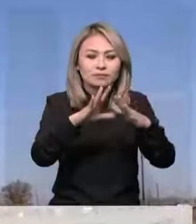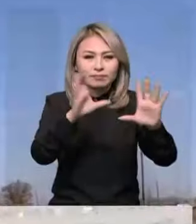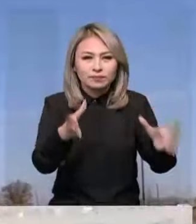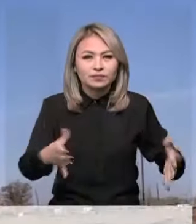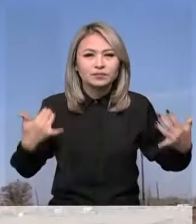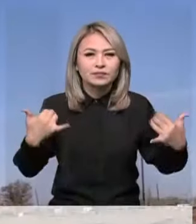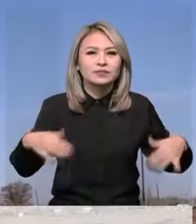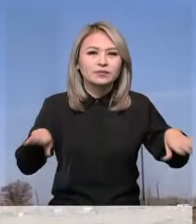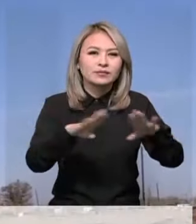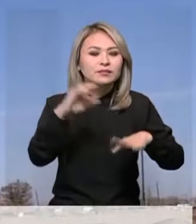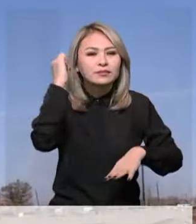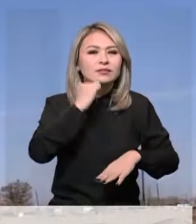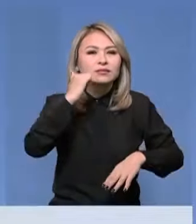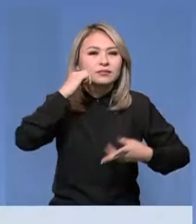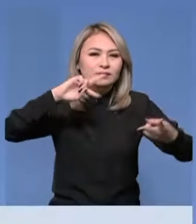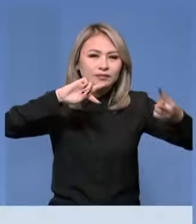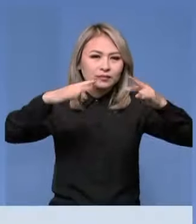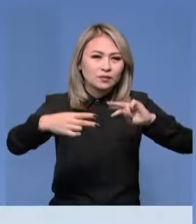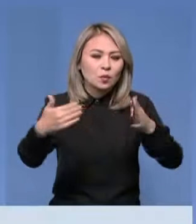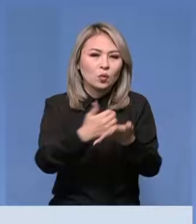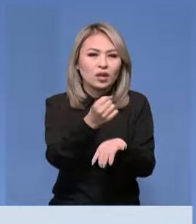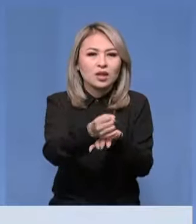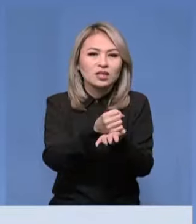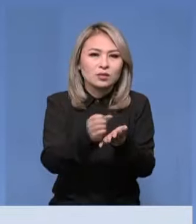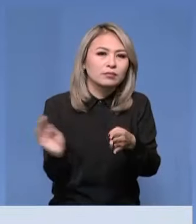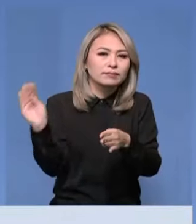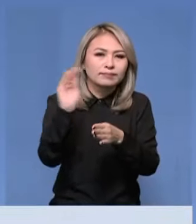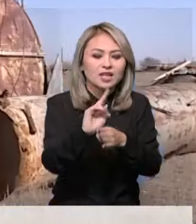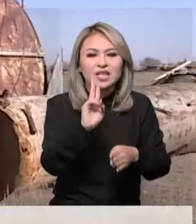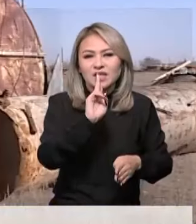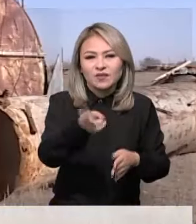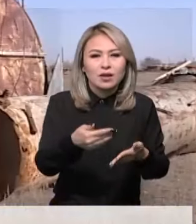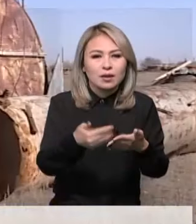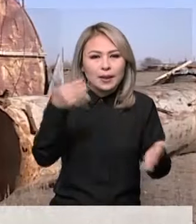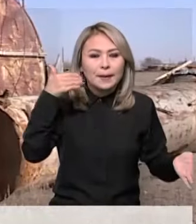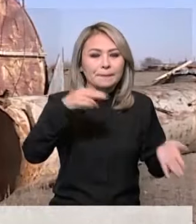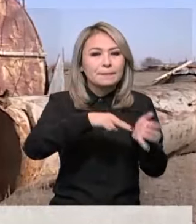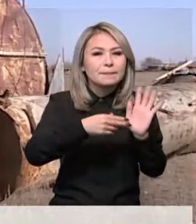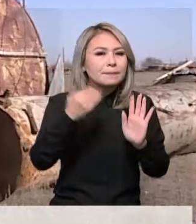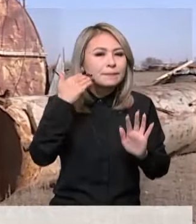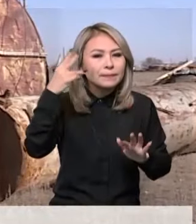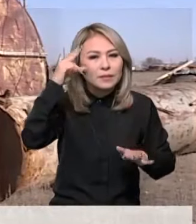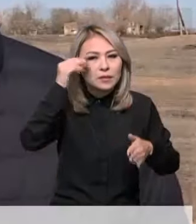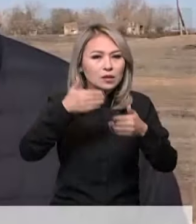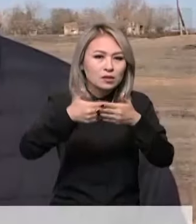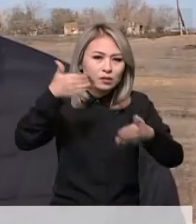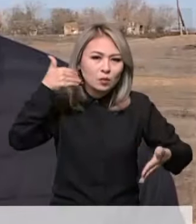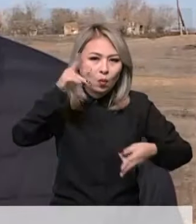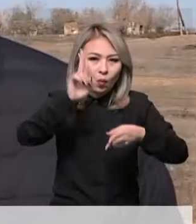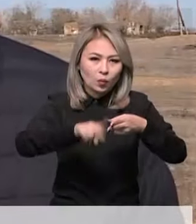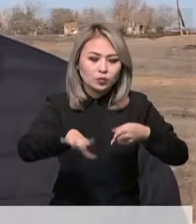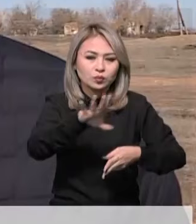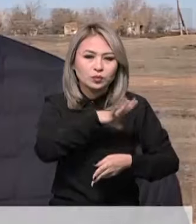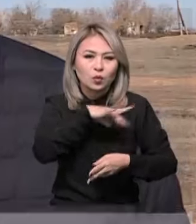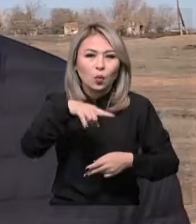Бұған қоса ескірген мұнара ауыстырылып, жаңа резервуар қойылды. 2 жылға жоспарланған жобаны мердігер мерзімінен ерте бітіріпті. Осы